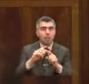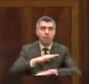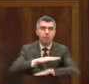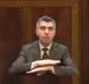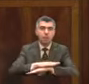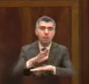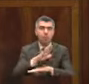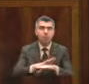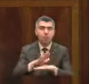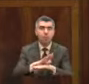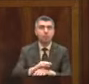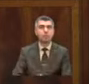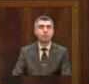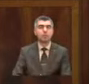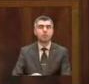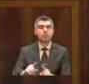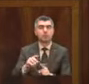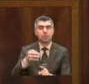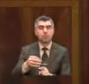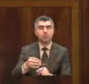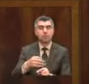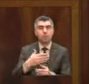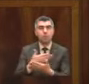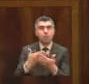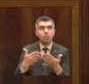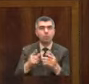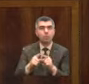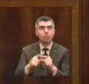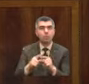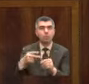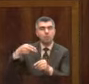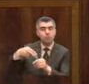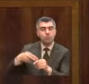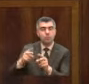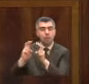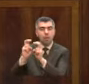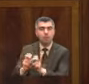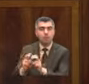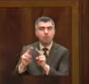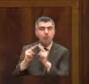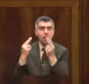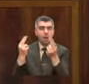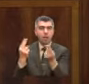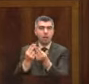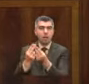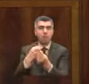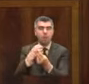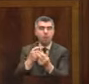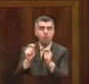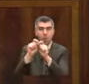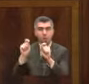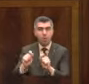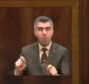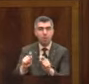الصارمة، بعدما ظهرت مؤشرات دخول هذا القطاع السوق السوداء والممارسات غير المشروعة، ما دام تحرير القطاع لا يعني